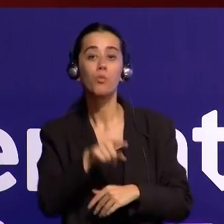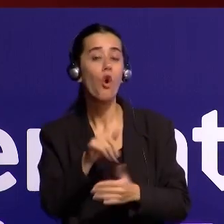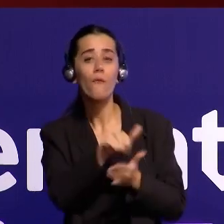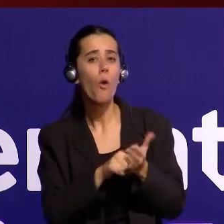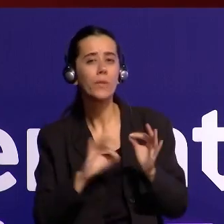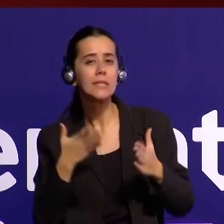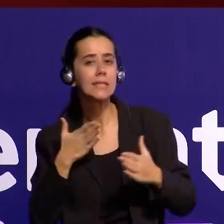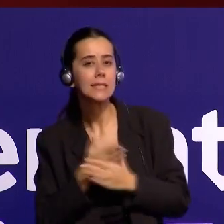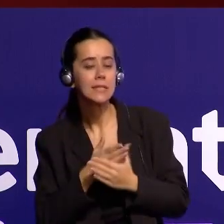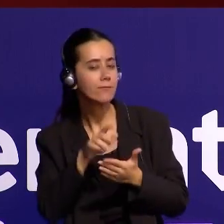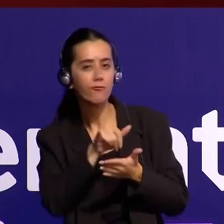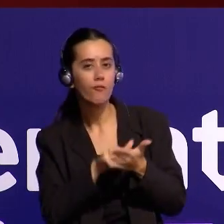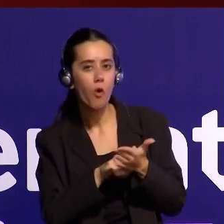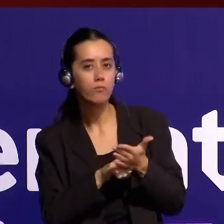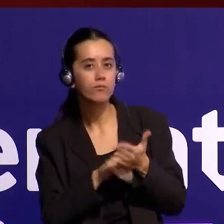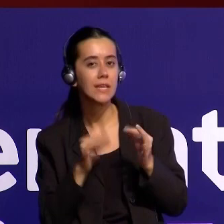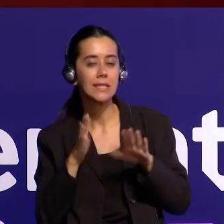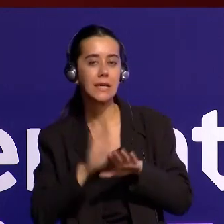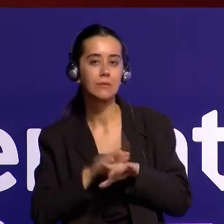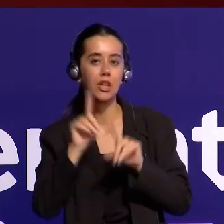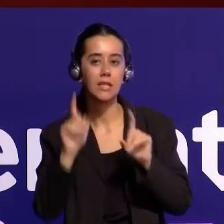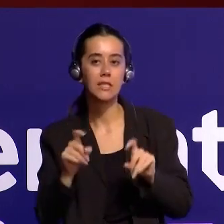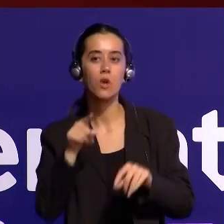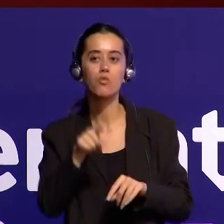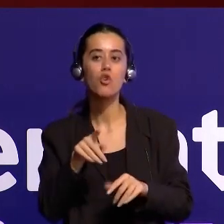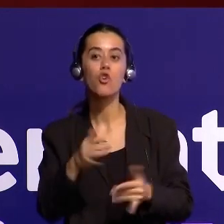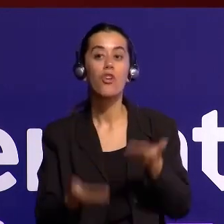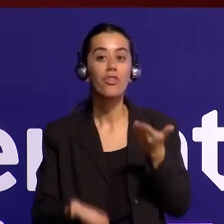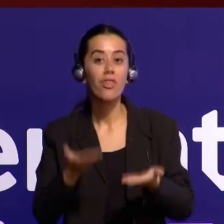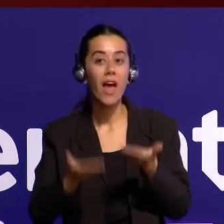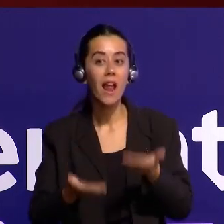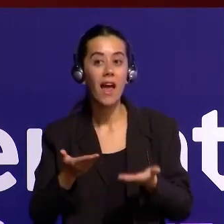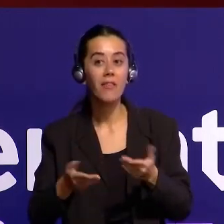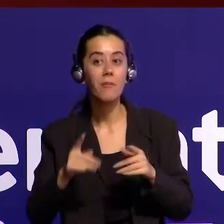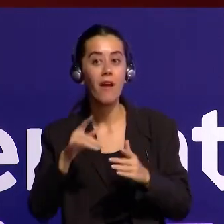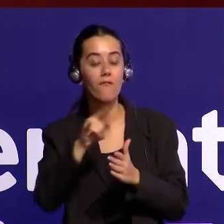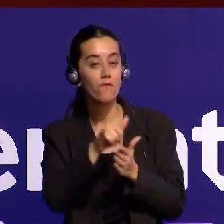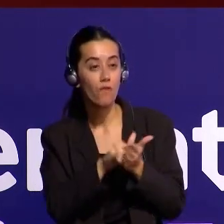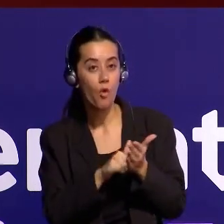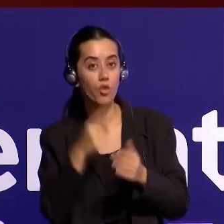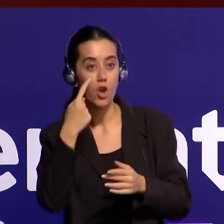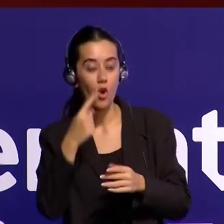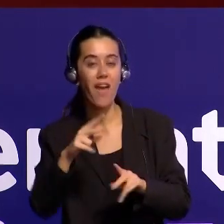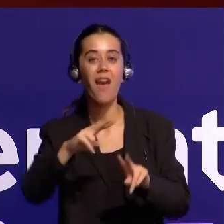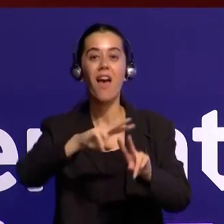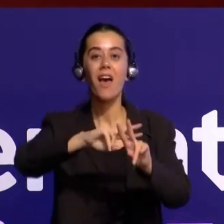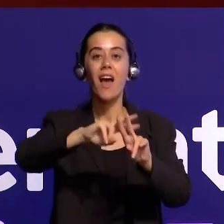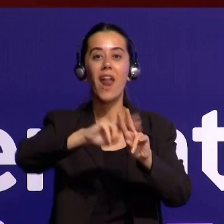ulaşacaksınız bu değerlendirme formuna? Bu değerlendirme formunu